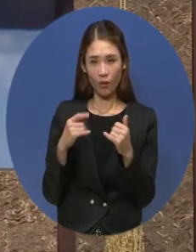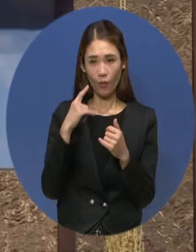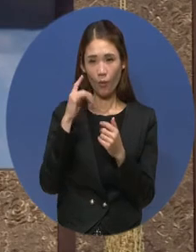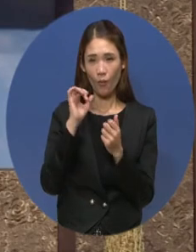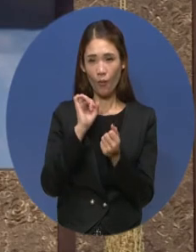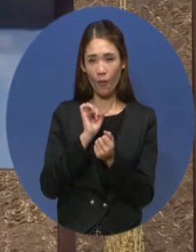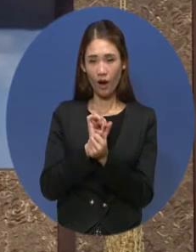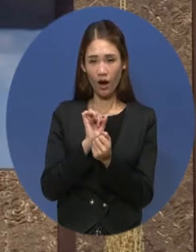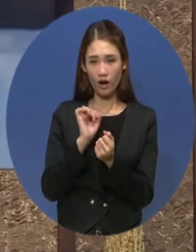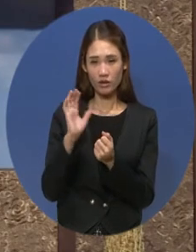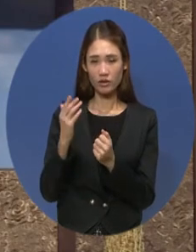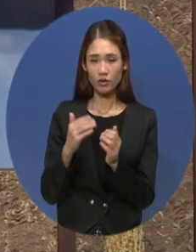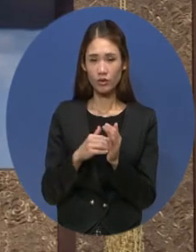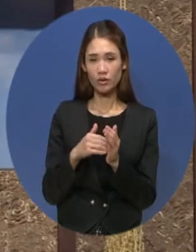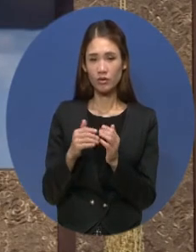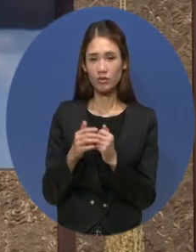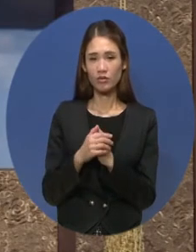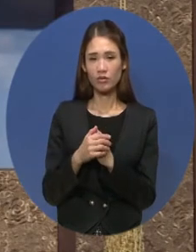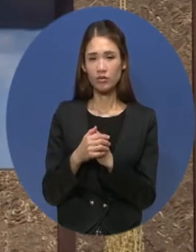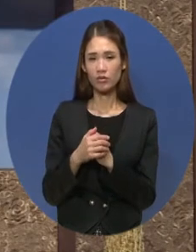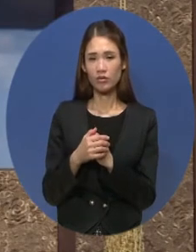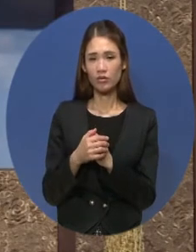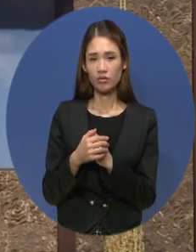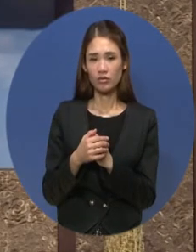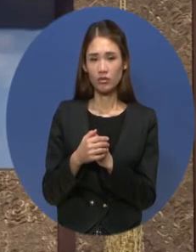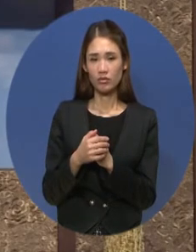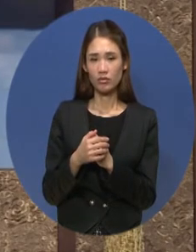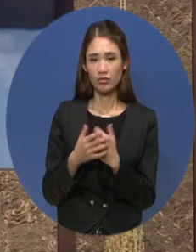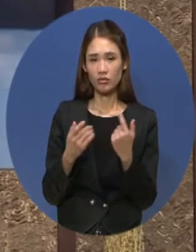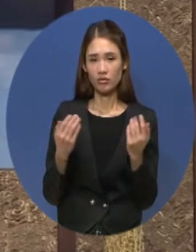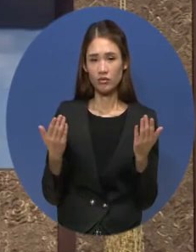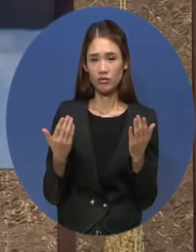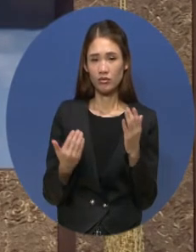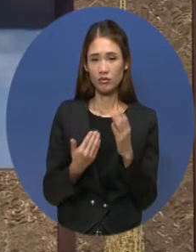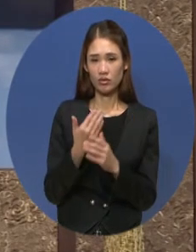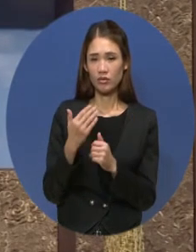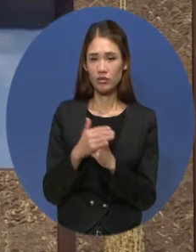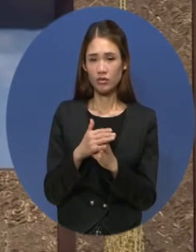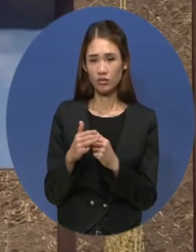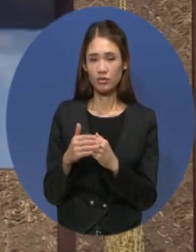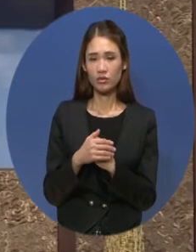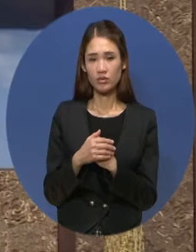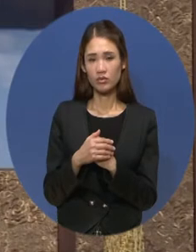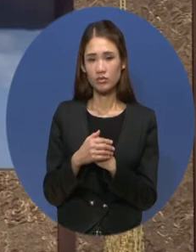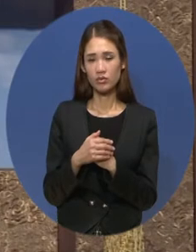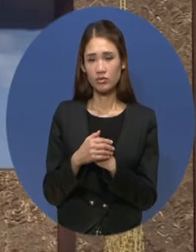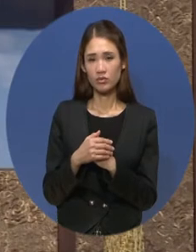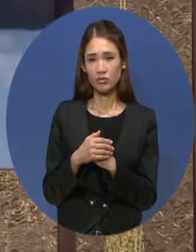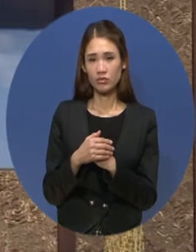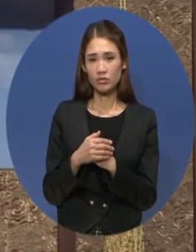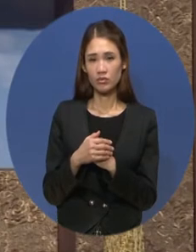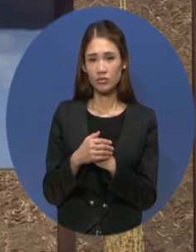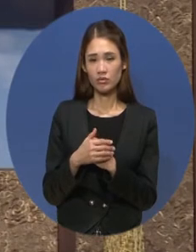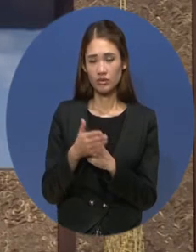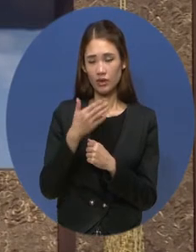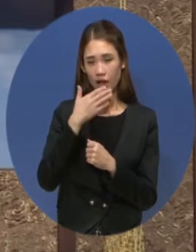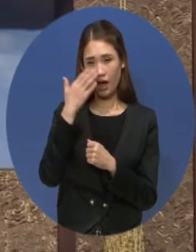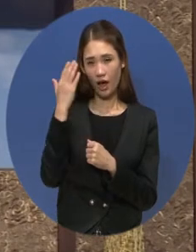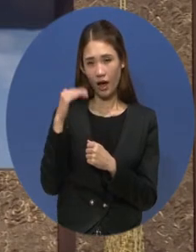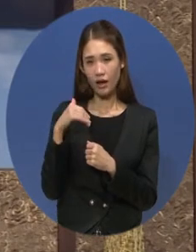제 확증이 됐어요 예 어 그런 일이 있어가지고 저희도 어 다행히도 이제 그